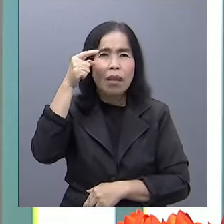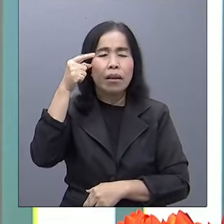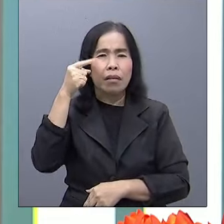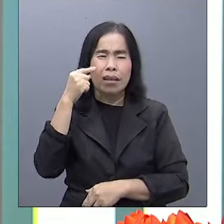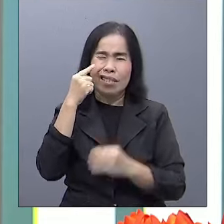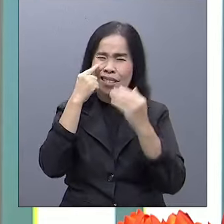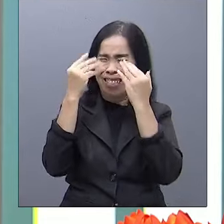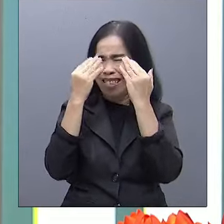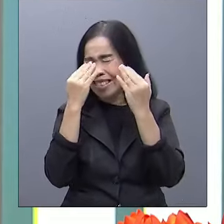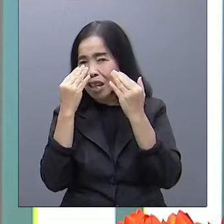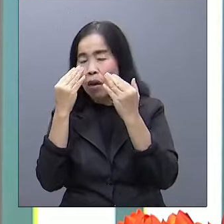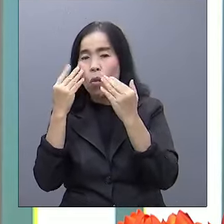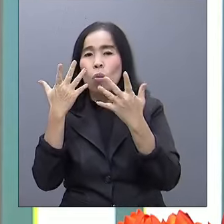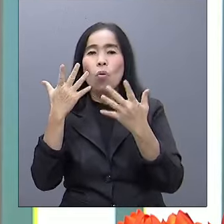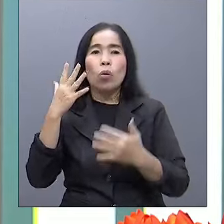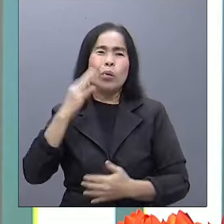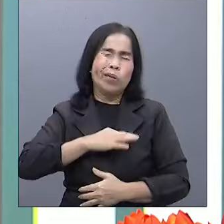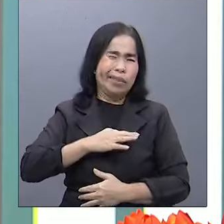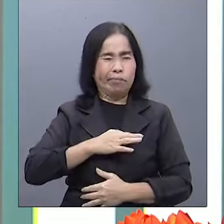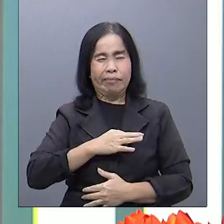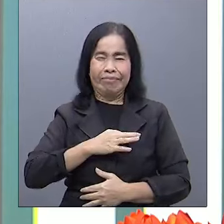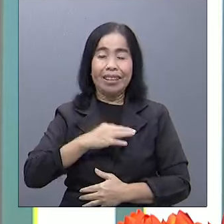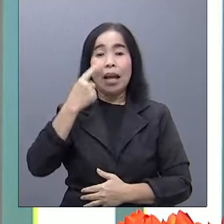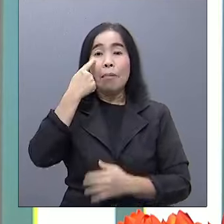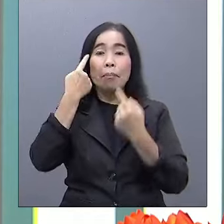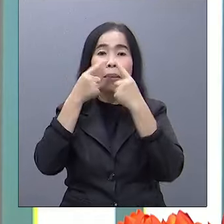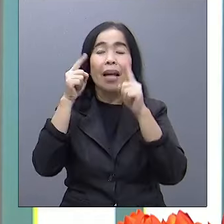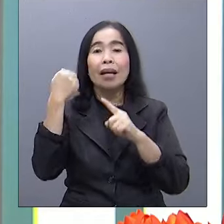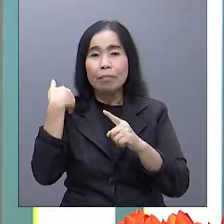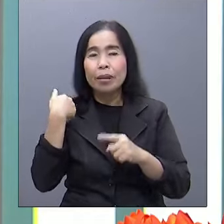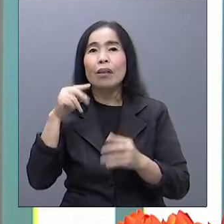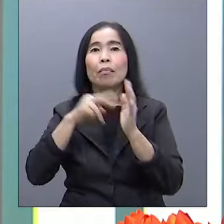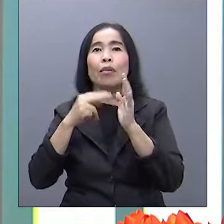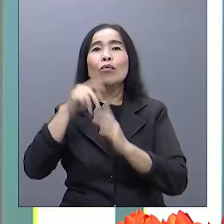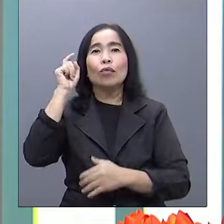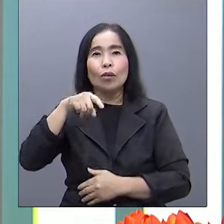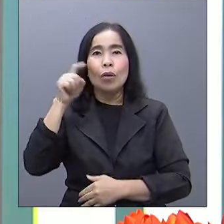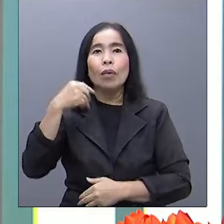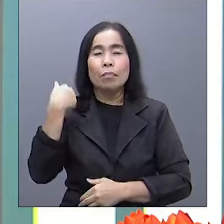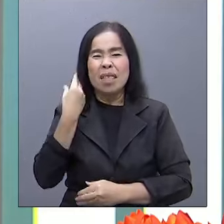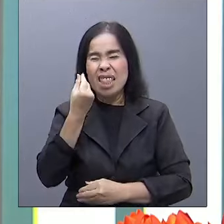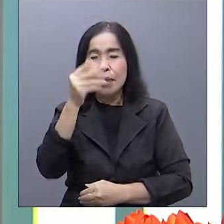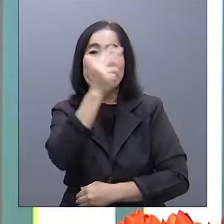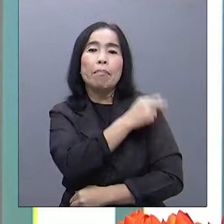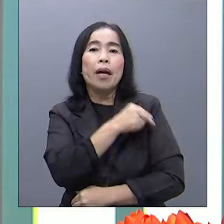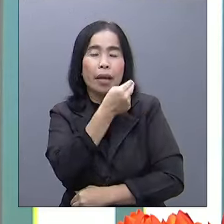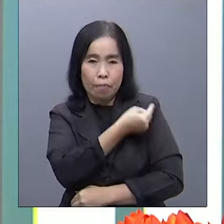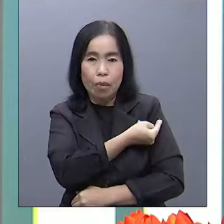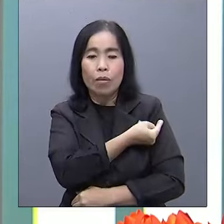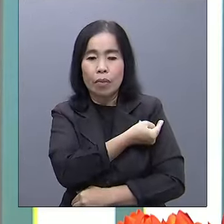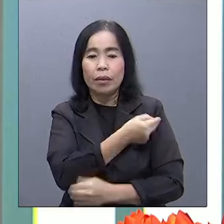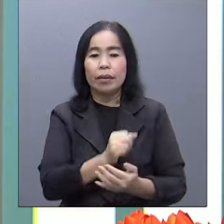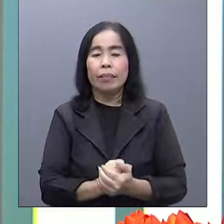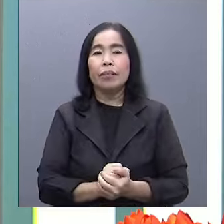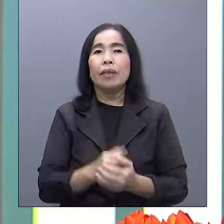นเดิมหรือว่ามันรู้สึกว่ามีอะไรแปลกๆลอยไปมามากกว่าเดิมคุณหมอบอกว่าอย่ารอช้ารีบไปตรวจหาเลยเพราะว่าถ้าปล่อยไว้นานกว่านั้นเนี่ยอ